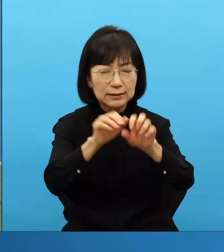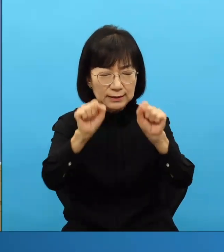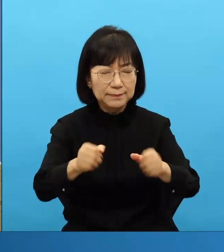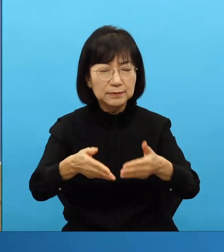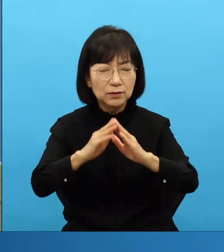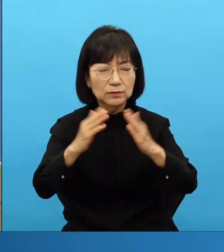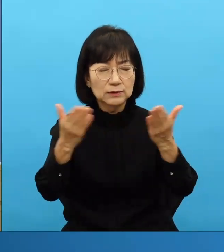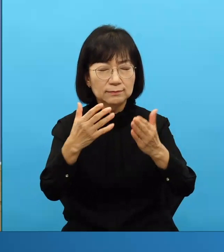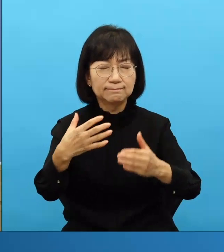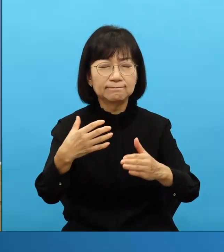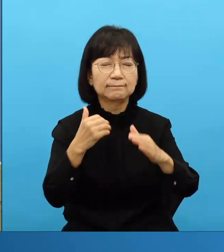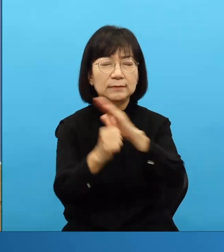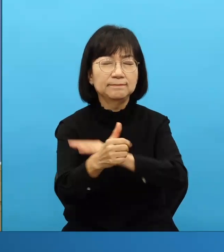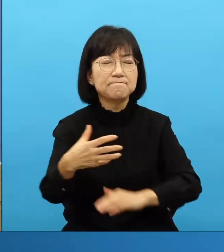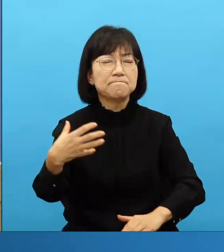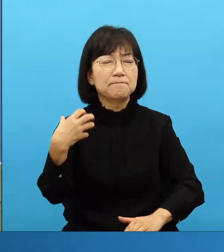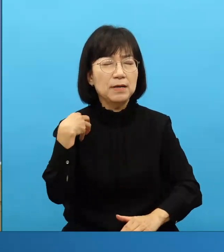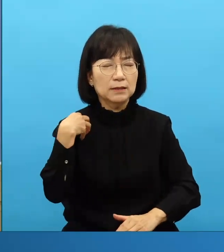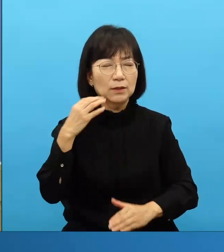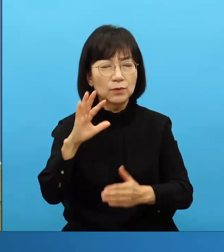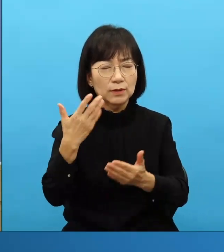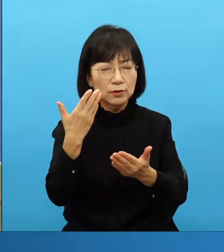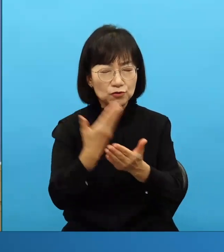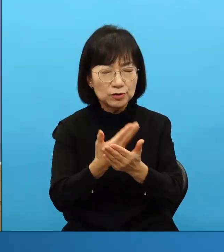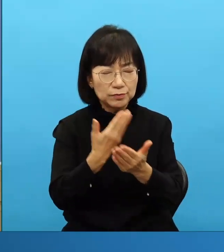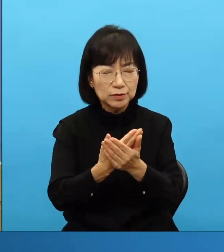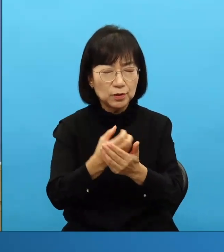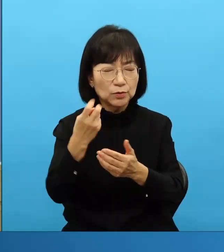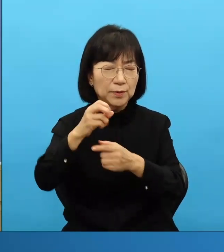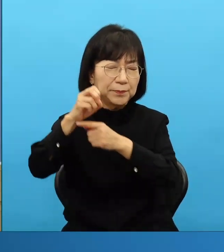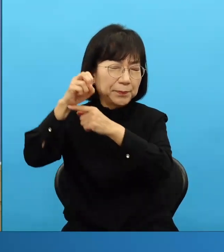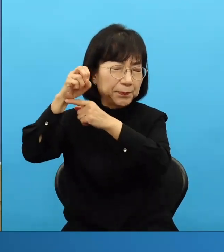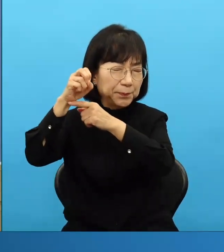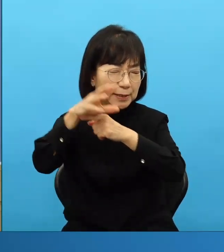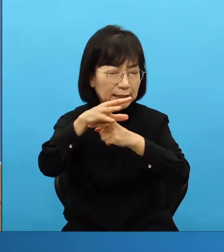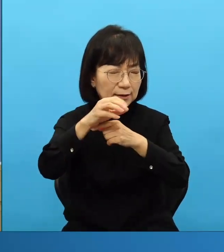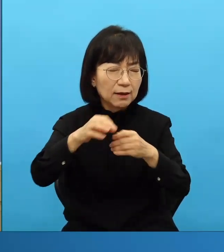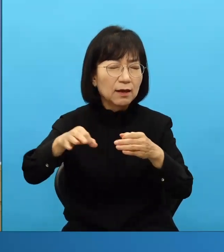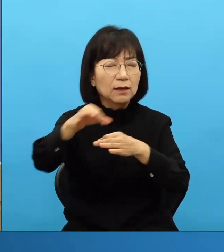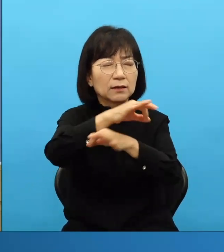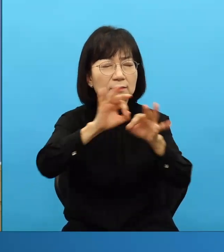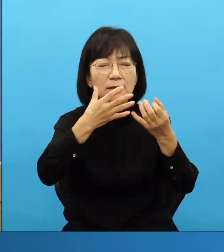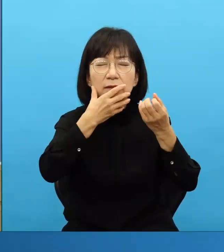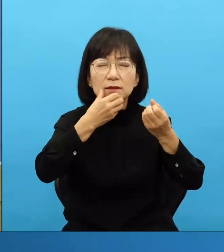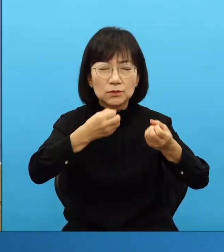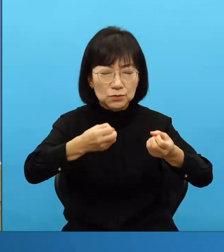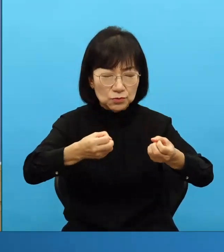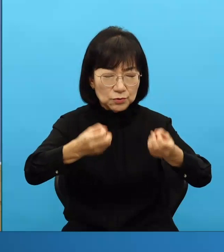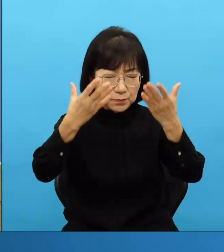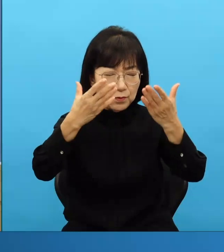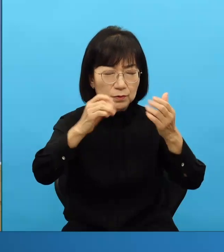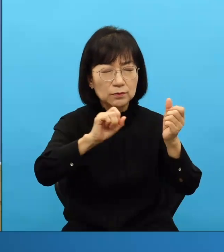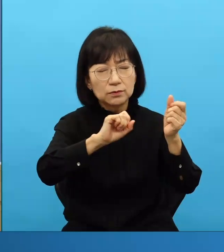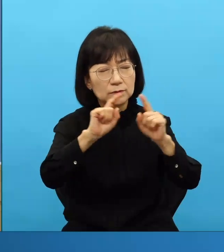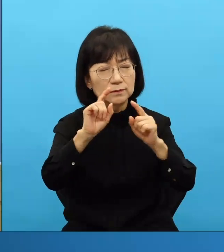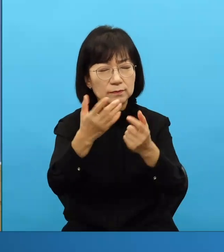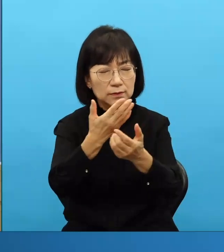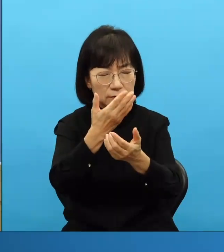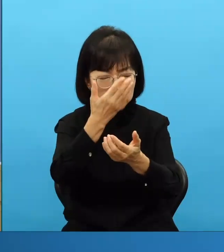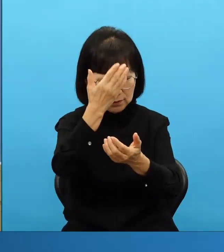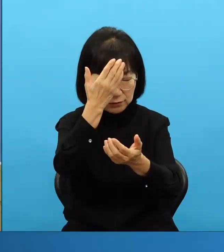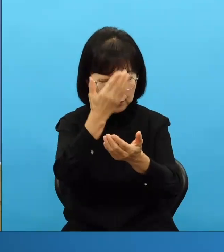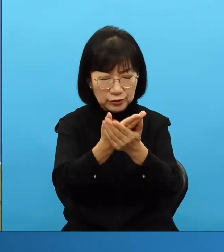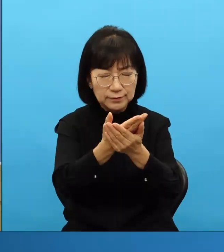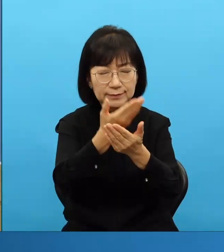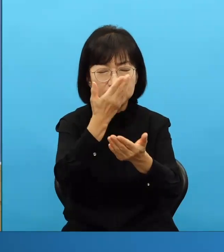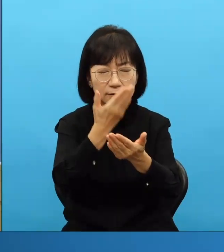경제 회복하게 하여 주옵소서. As the main figures to prepare and establish 1,000 partisans in the Holy Temple, please bless us with the economy of light to devote